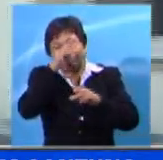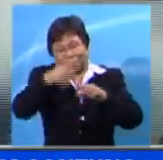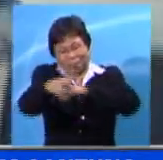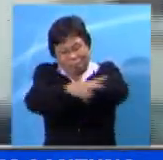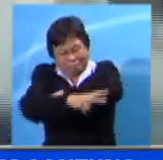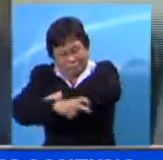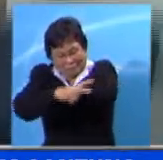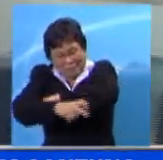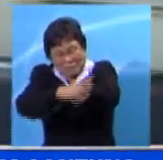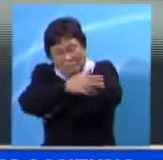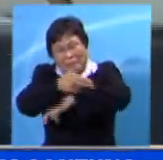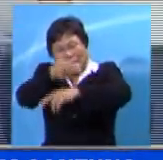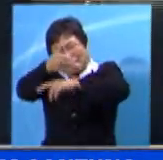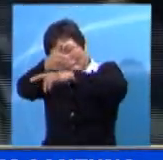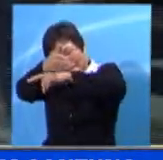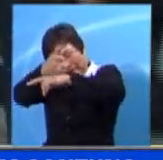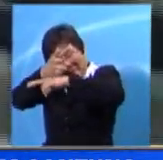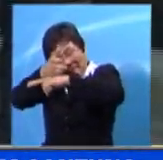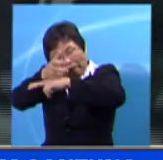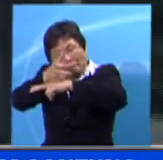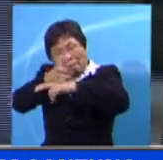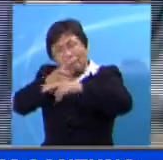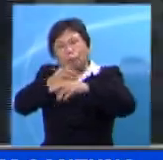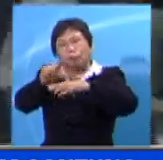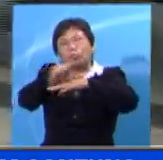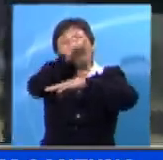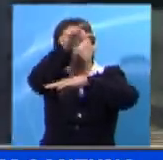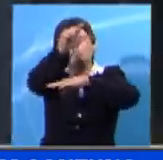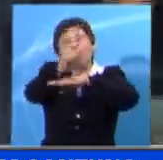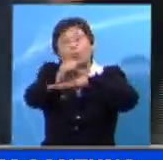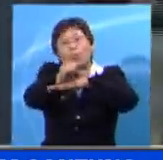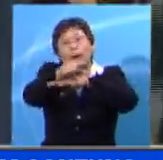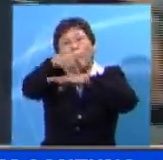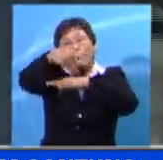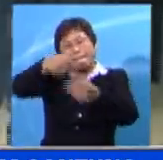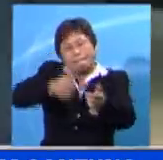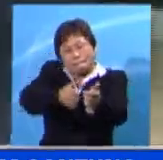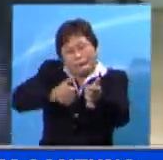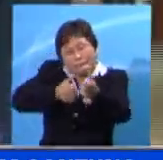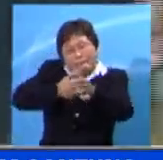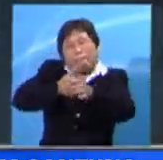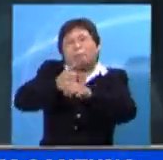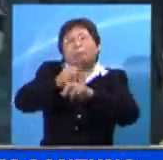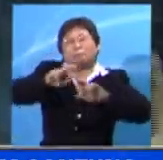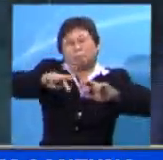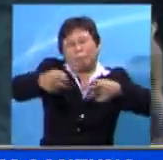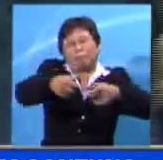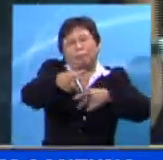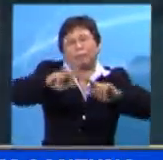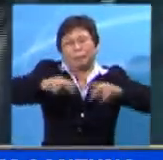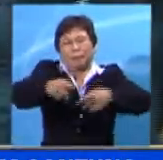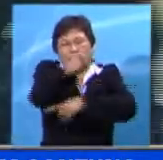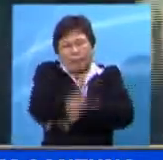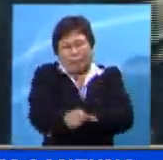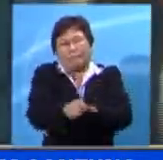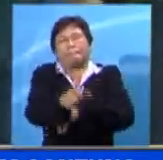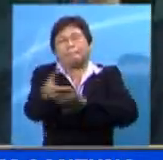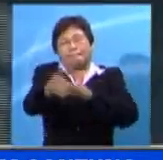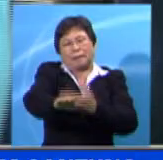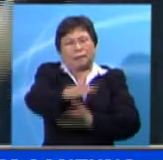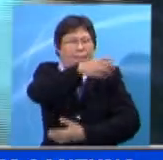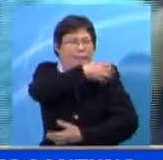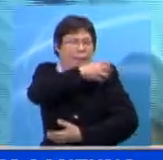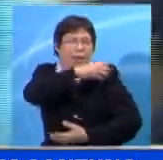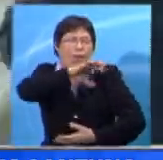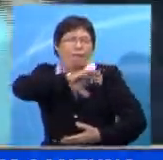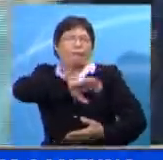rompakan dan melepaskan tembak akan menggunakan senjata api jenis Pum Gun dengan niat menyebabkan kematian kepada pegawai mbank itu